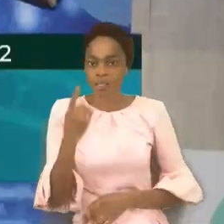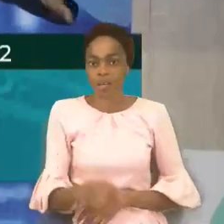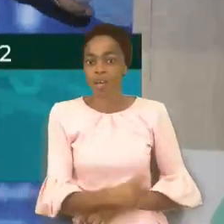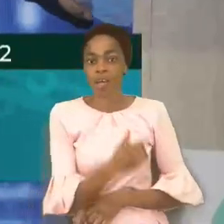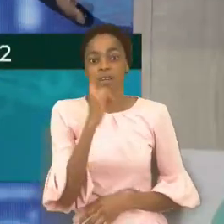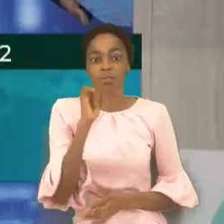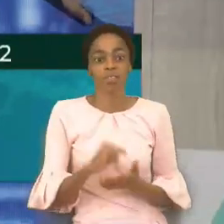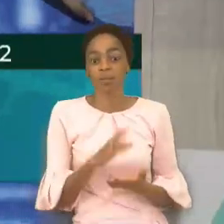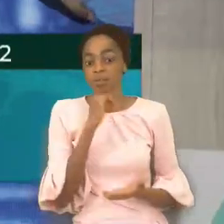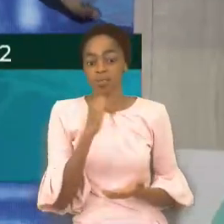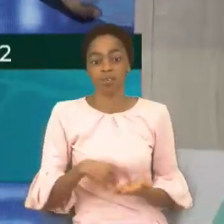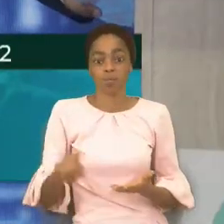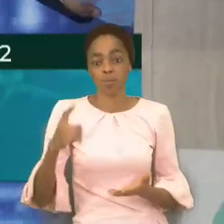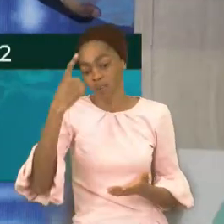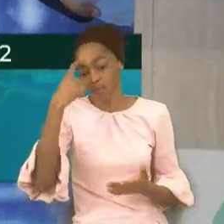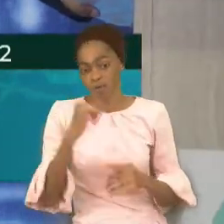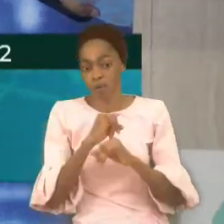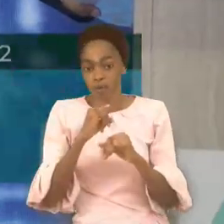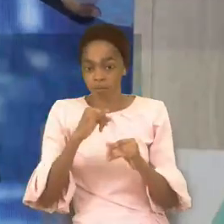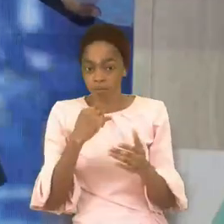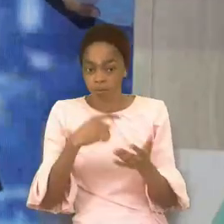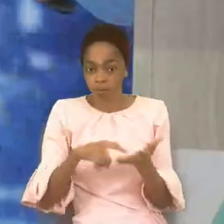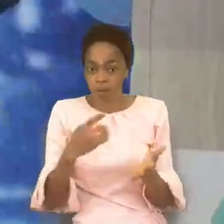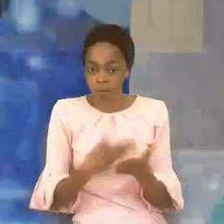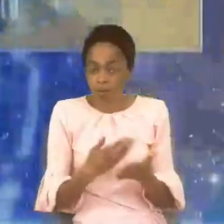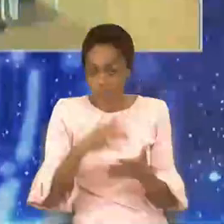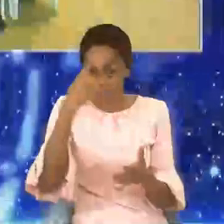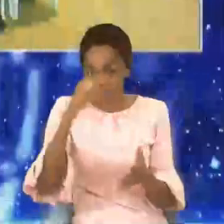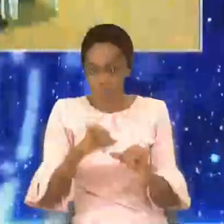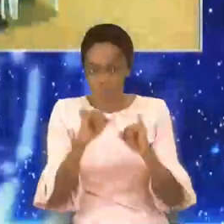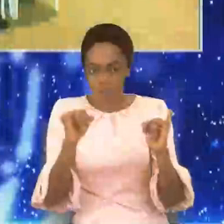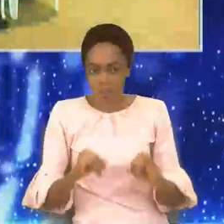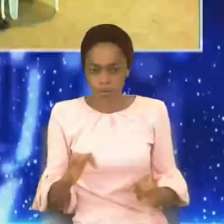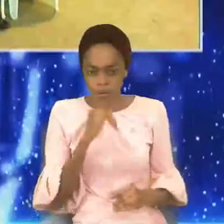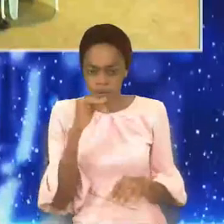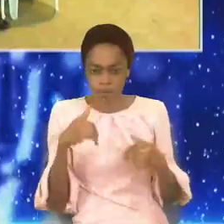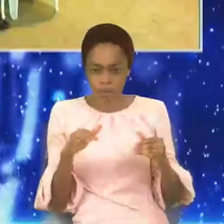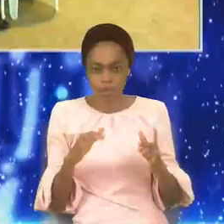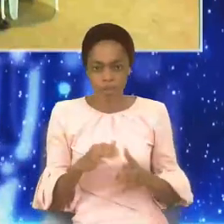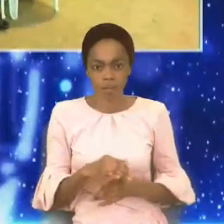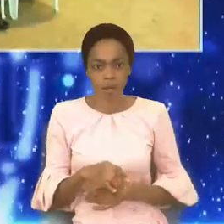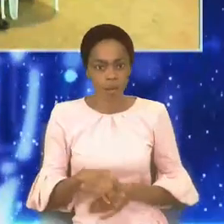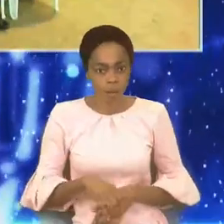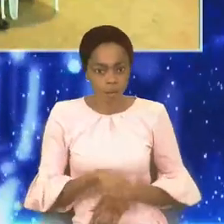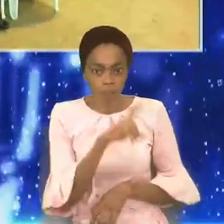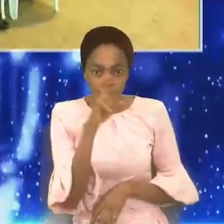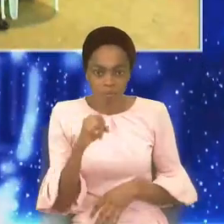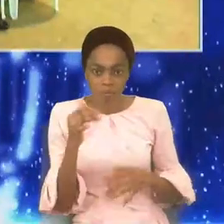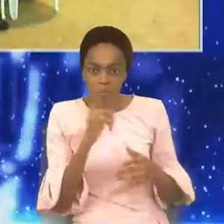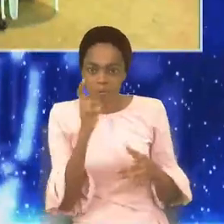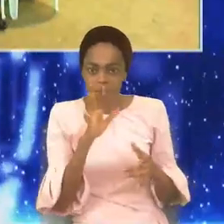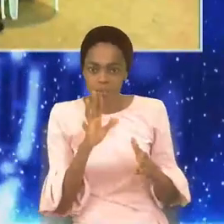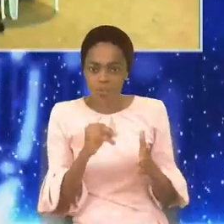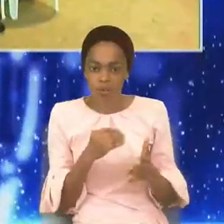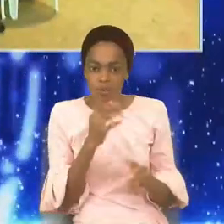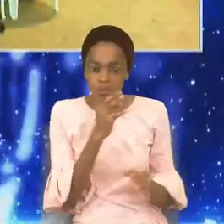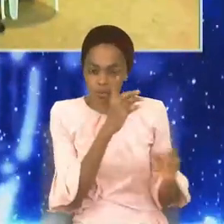quiconque ne va pas payer l'argent pour les idoles ne va plus vendre dans ce marché. Où est ta foi maintenant? Où est ta confiance